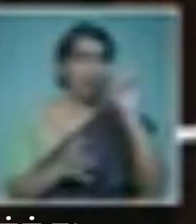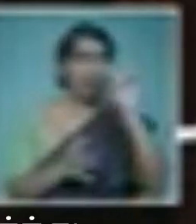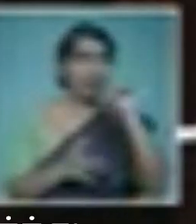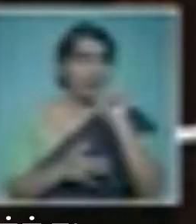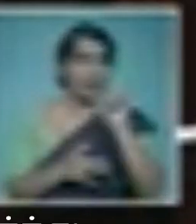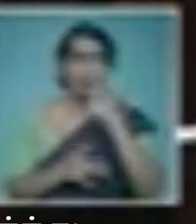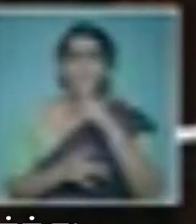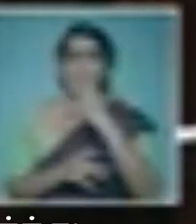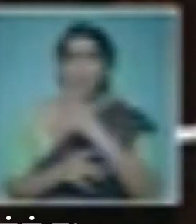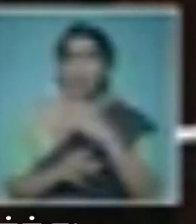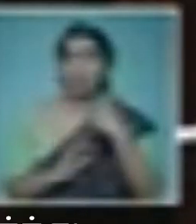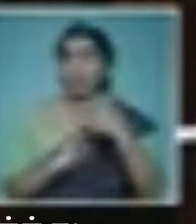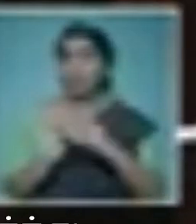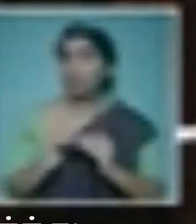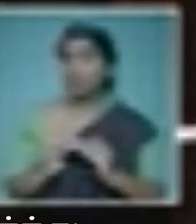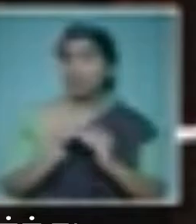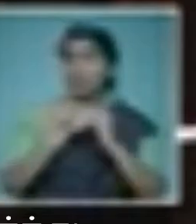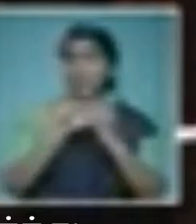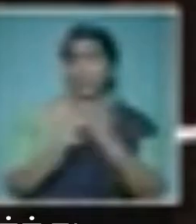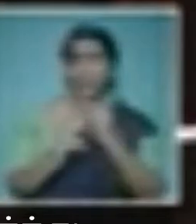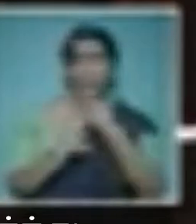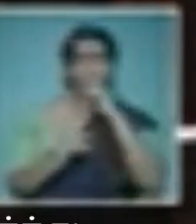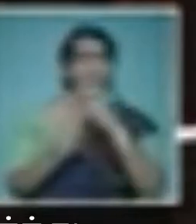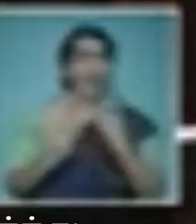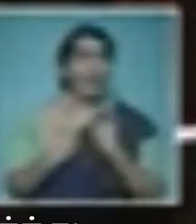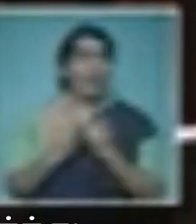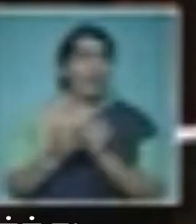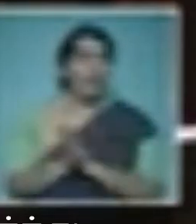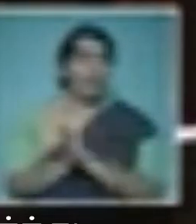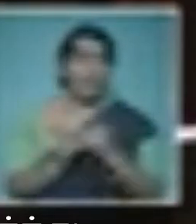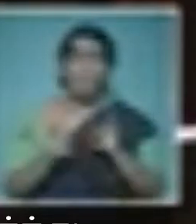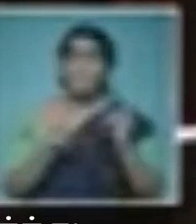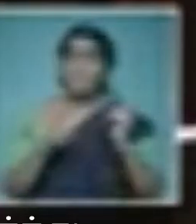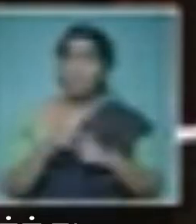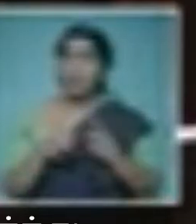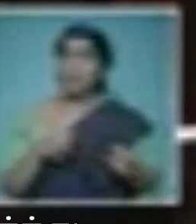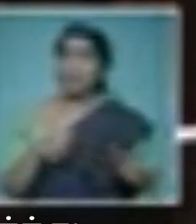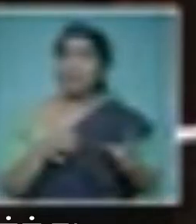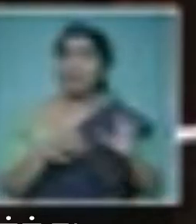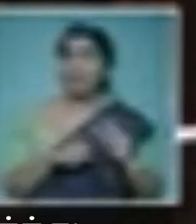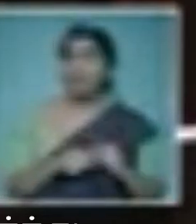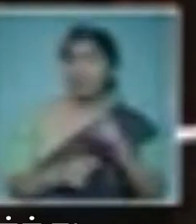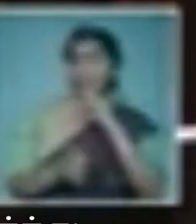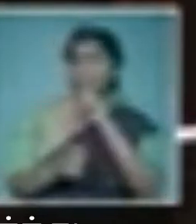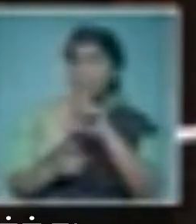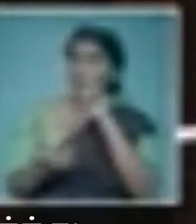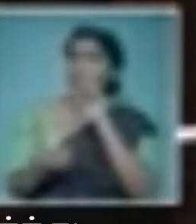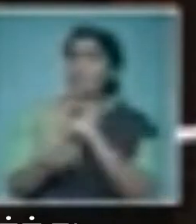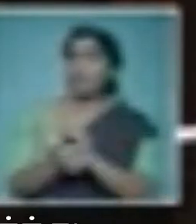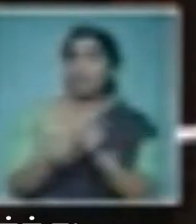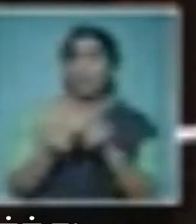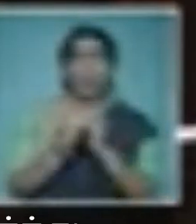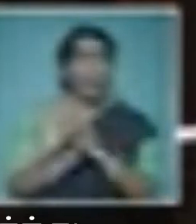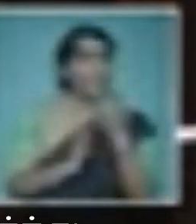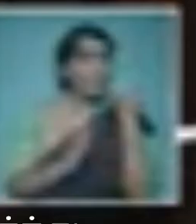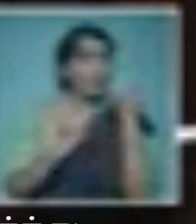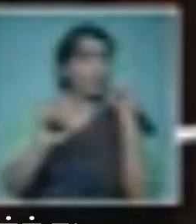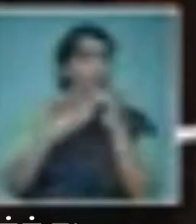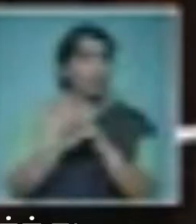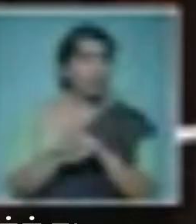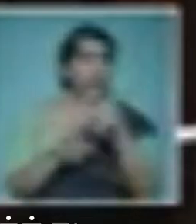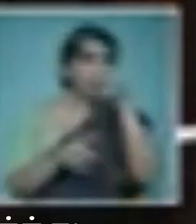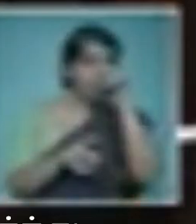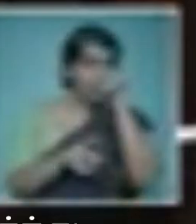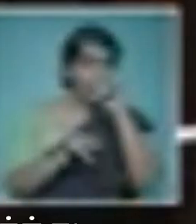ගැනීමේ දිව ඔසුව තමන් අතේ ඇතැයි ප්‍රශ්නේ වලිගෙන් අල්ලාගෙන යමුක කියන විට පරිස්සම් වන්න තමන් බලයට පත් වූ සැනින් සොරුන්